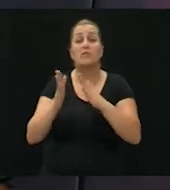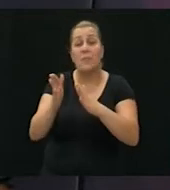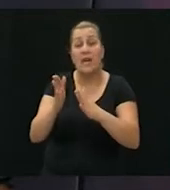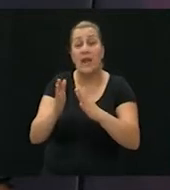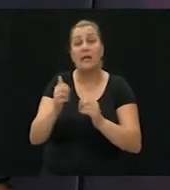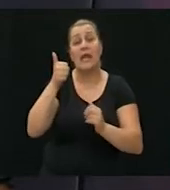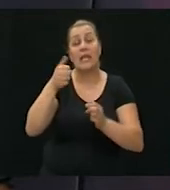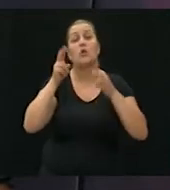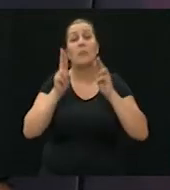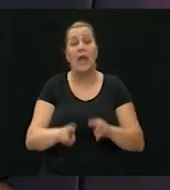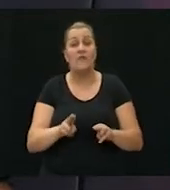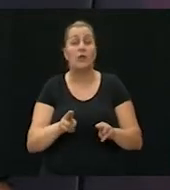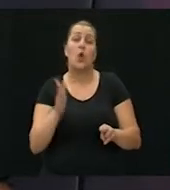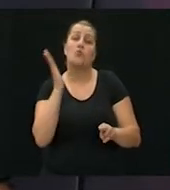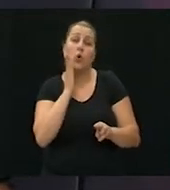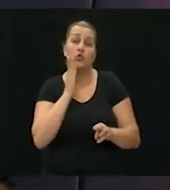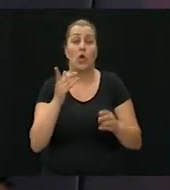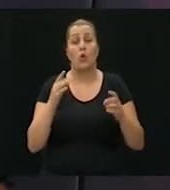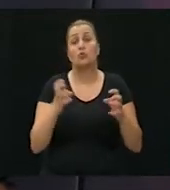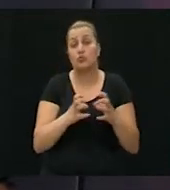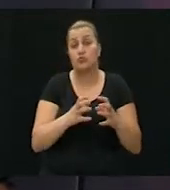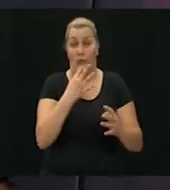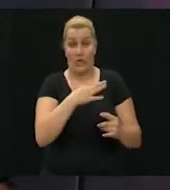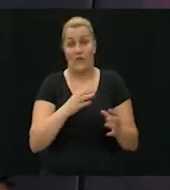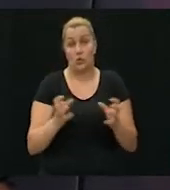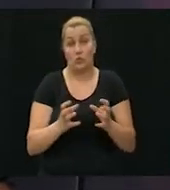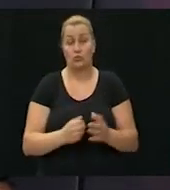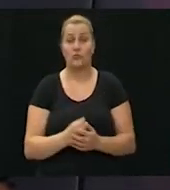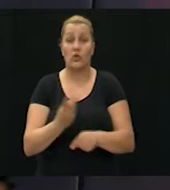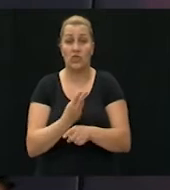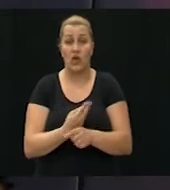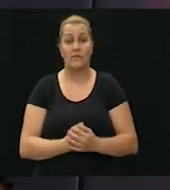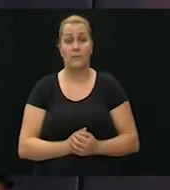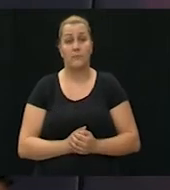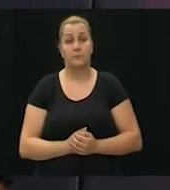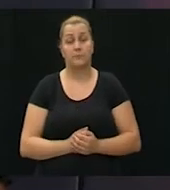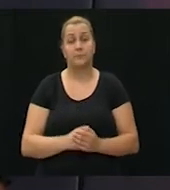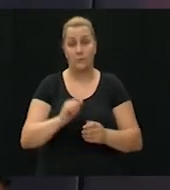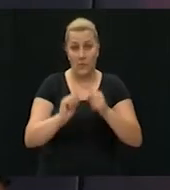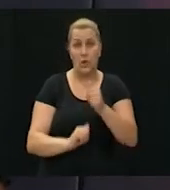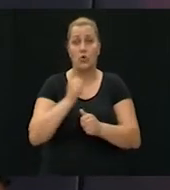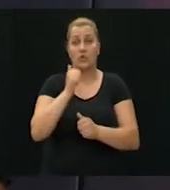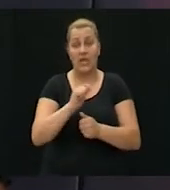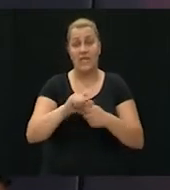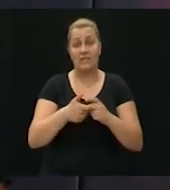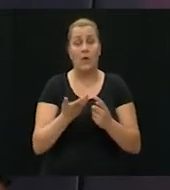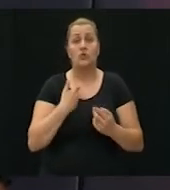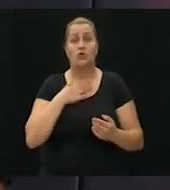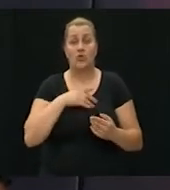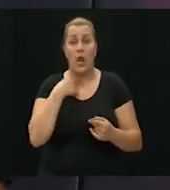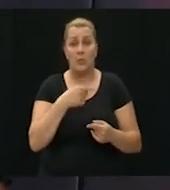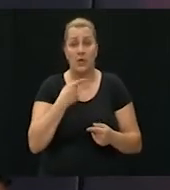na jednom pravednom i poštenijem društvu, hrvatskoj državi. Jedna još stvar što bih rekao, to